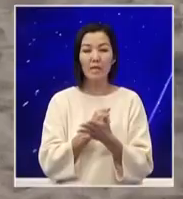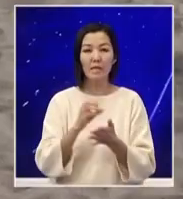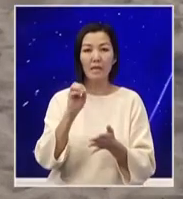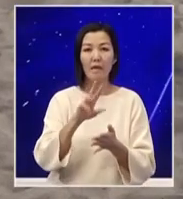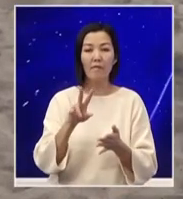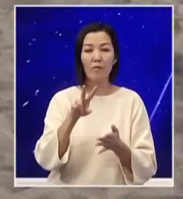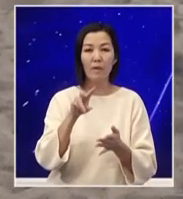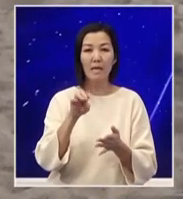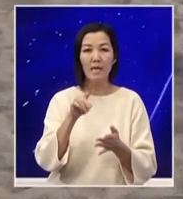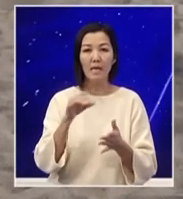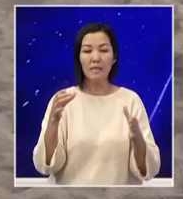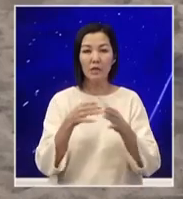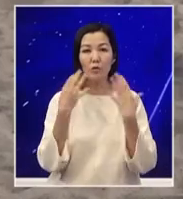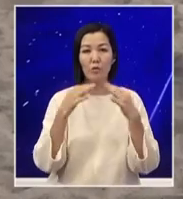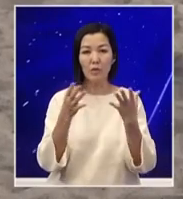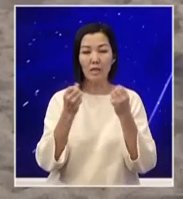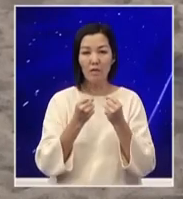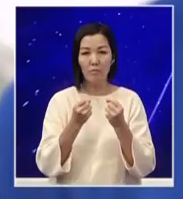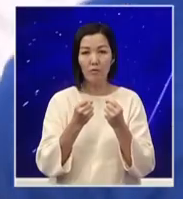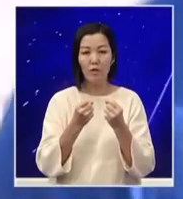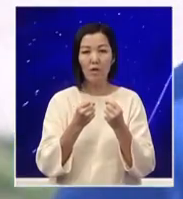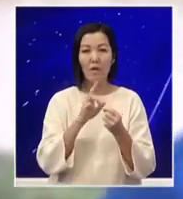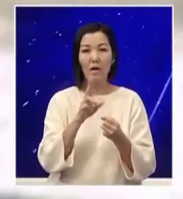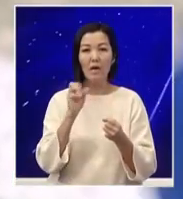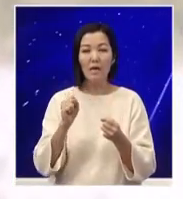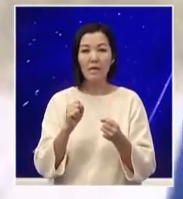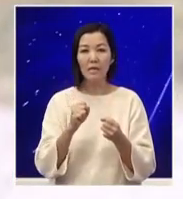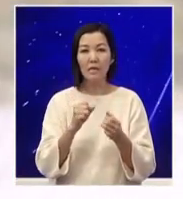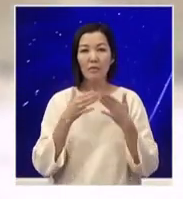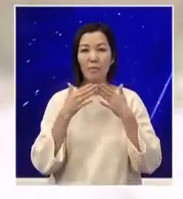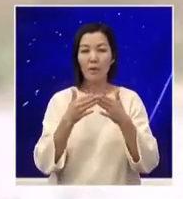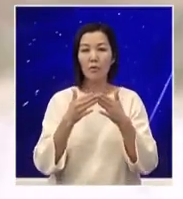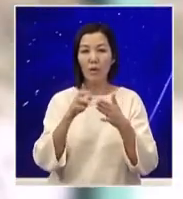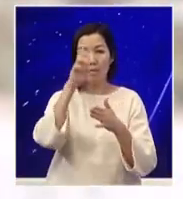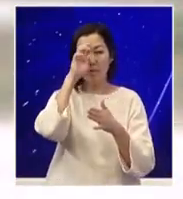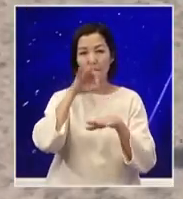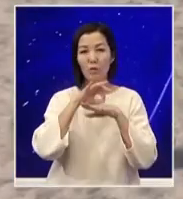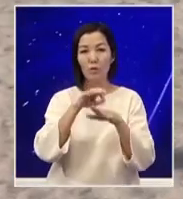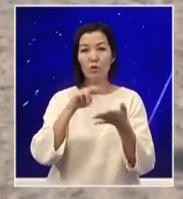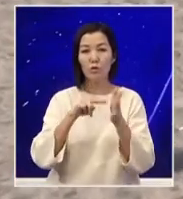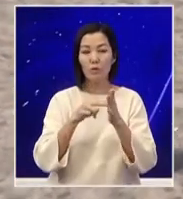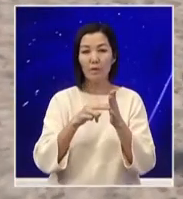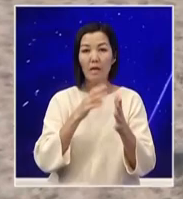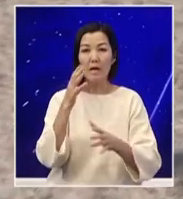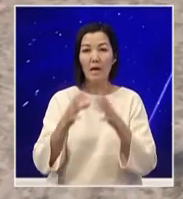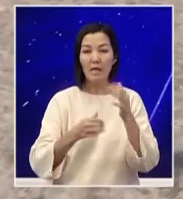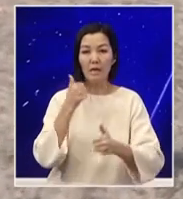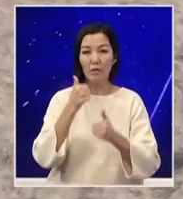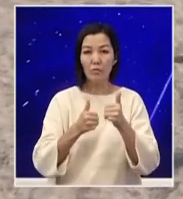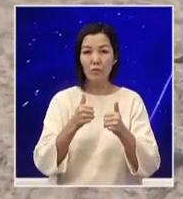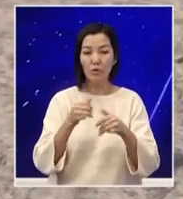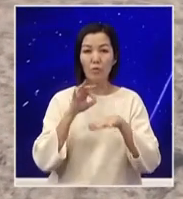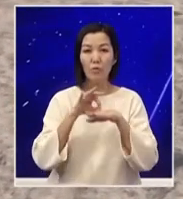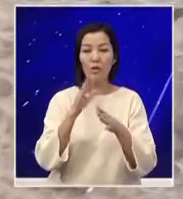Европа лигасына жолдама алып отыр. Құрлықтық жарыс қараша айында Португалияда өтеді деп жоспарланған. Егер халықаралық турнир ұйымдастырылып